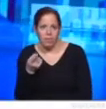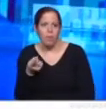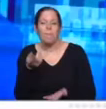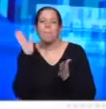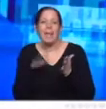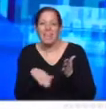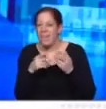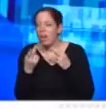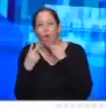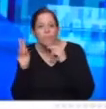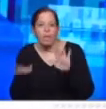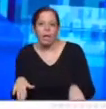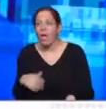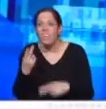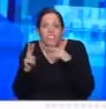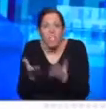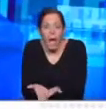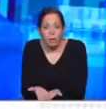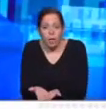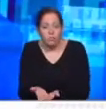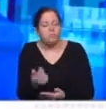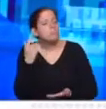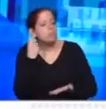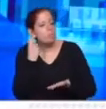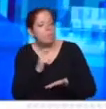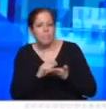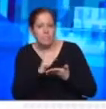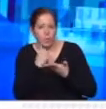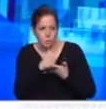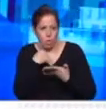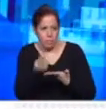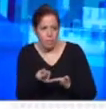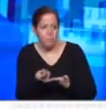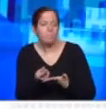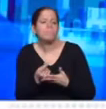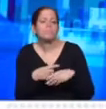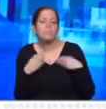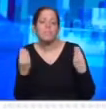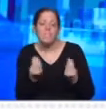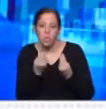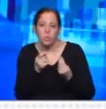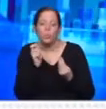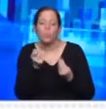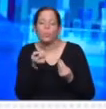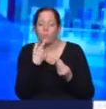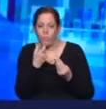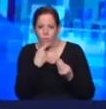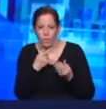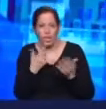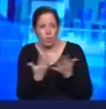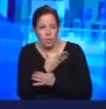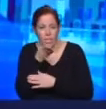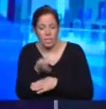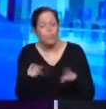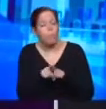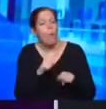מילא לא הבטחת, אז אורן, אורן, בוא תשמע מה משרד האוצר אומר לנו בתגובה. מנגנון דרכו נכנסות תרופות חדשות לסל הבריאות, וכמו